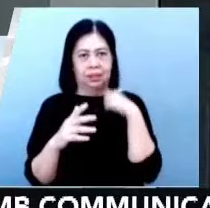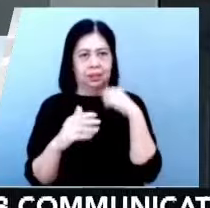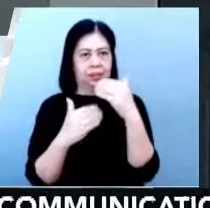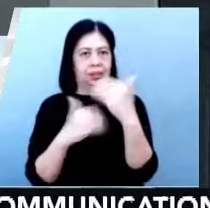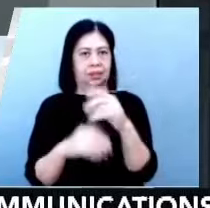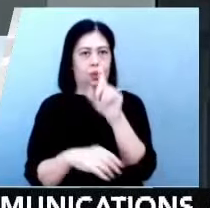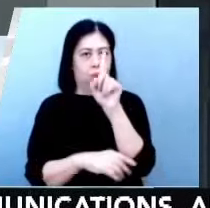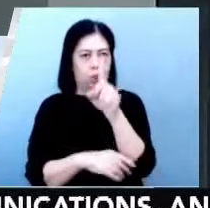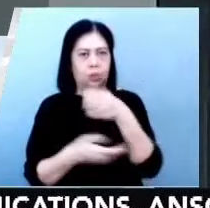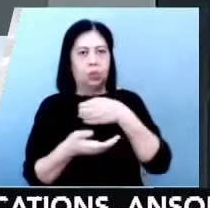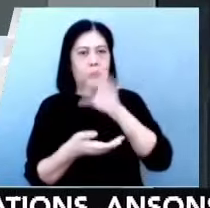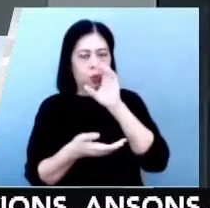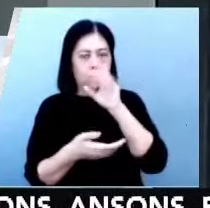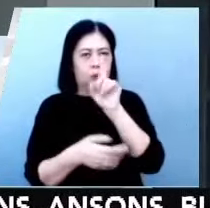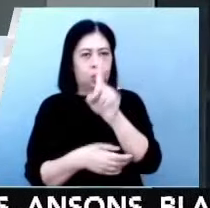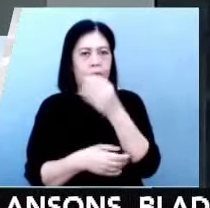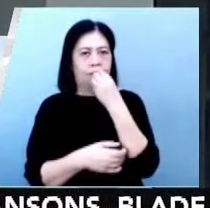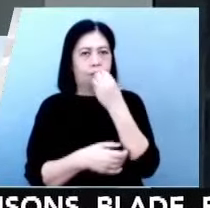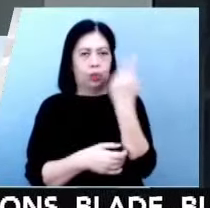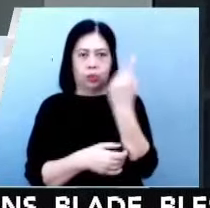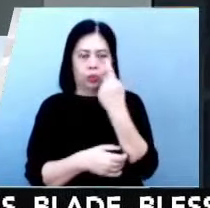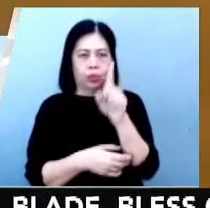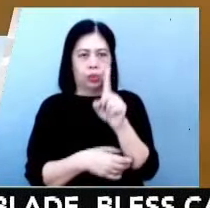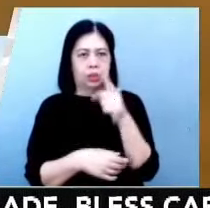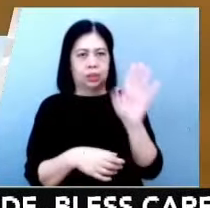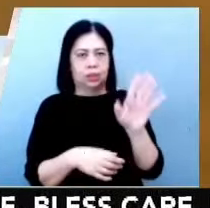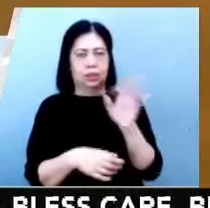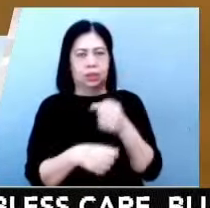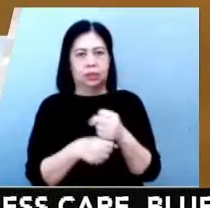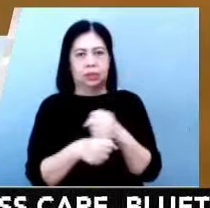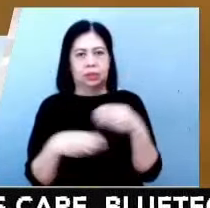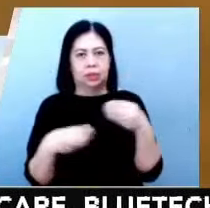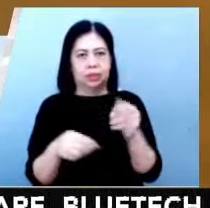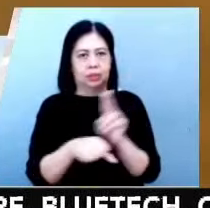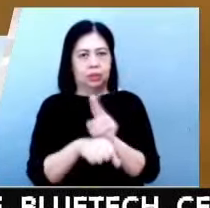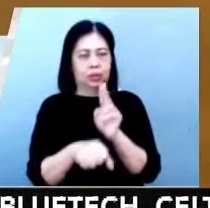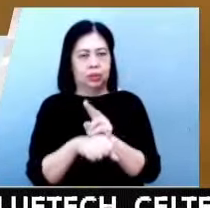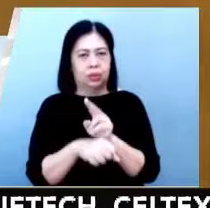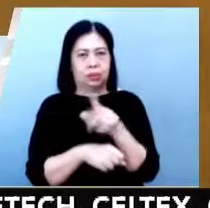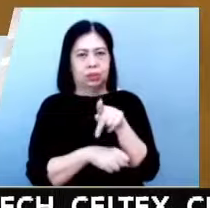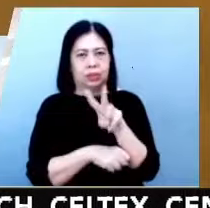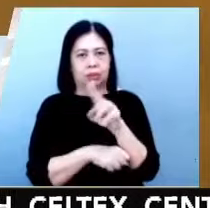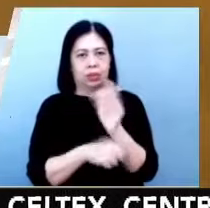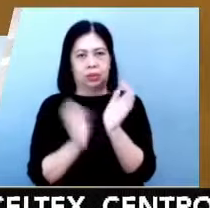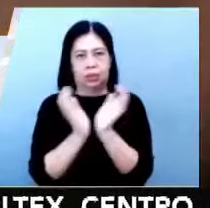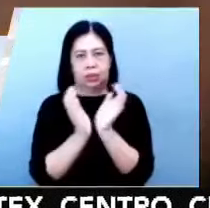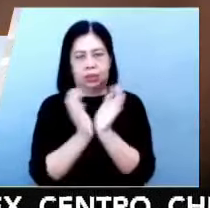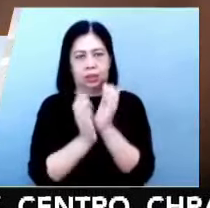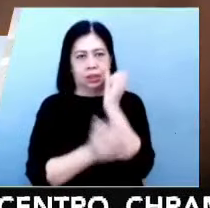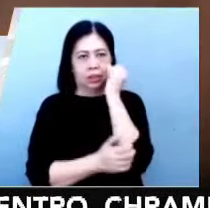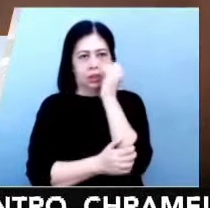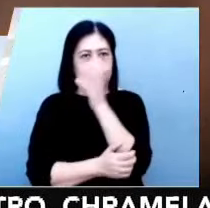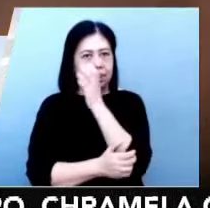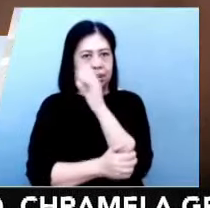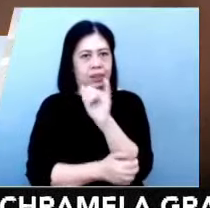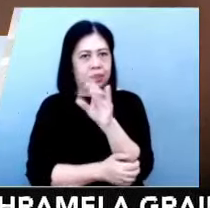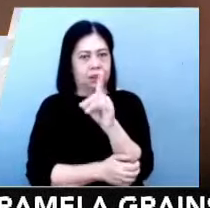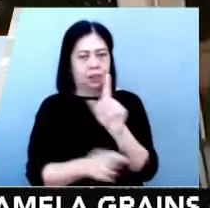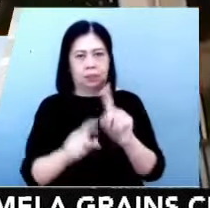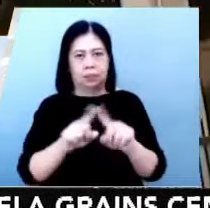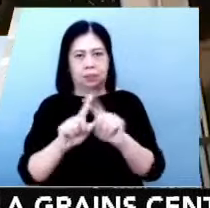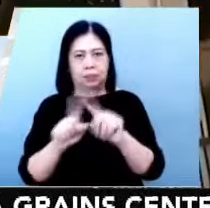inumin at isang pagkain kada bisita sa kanilang coffee shop ang paggamit ng PWD, Senior Citizens Card at ibang government